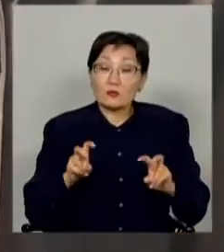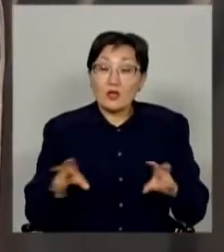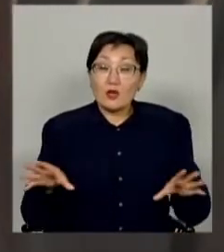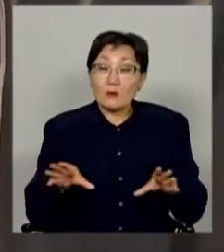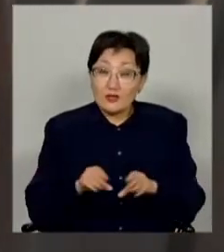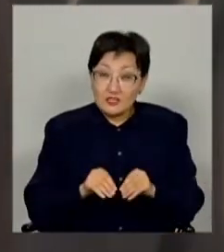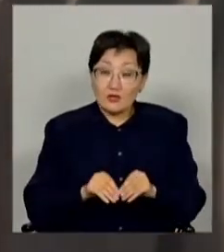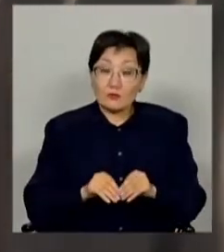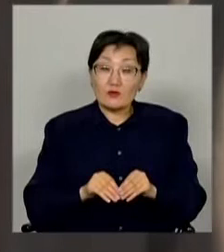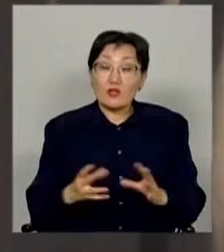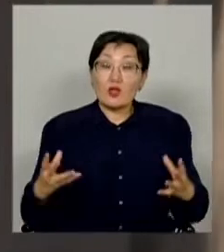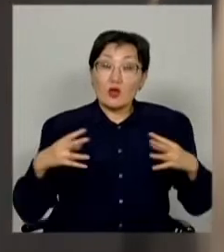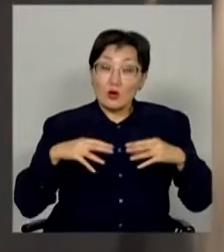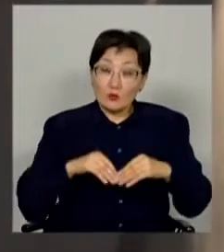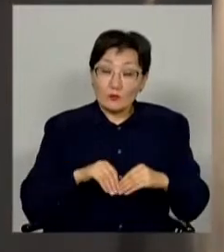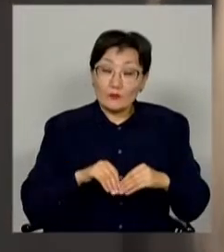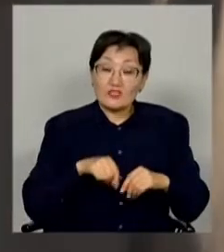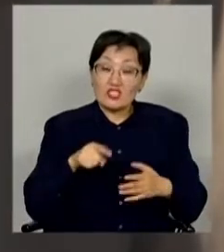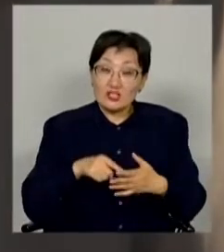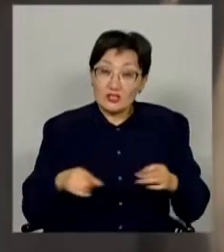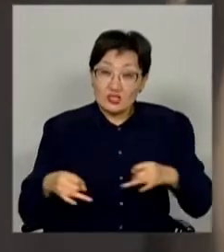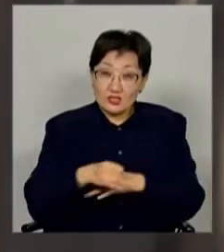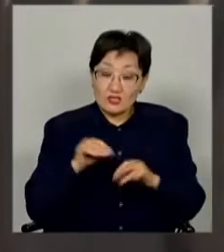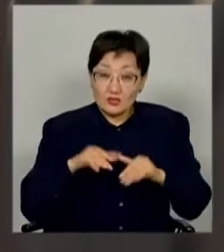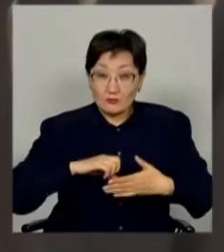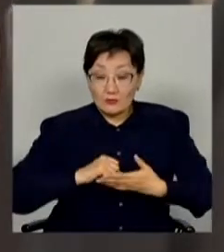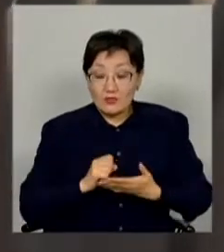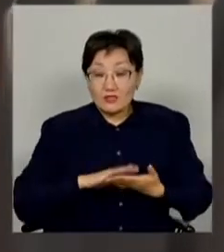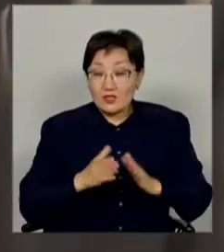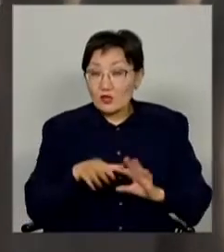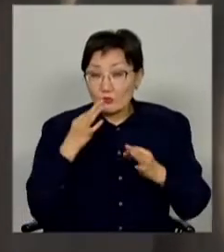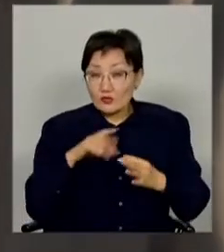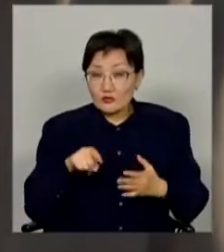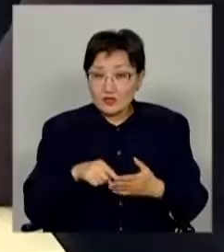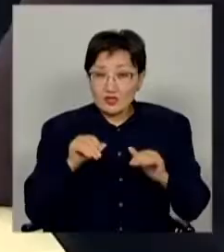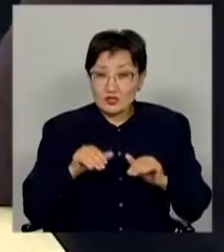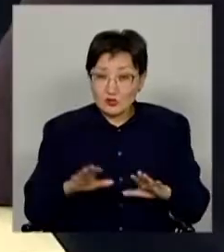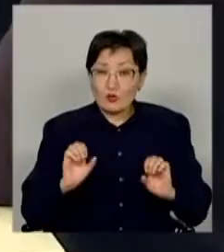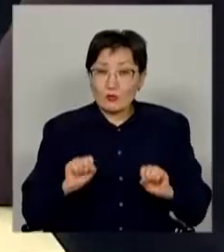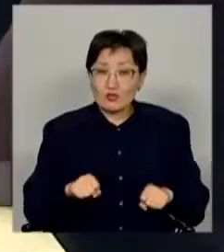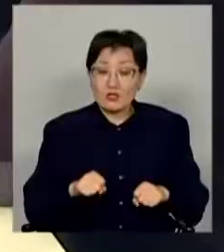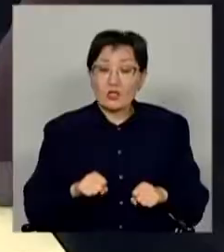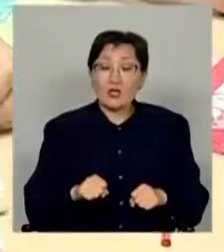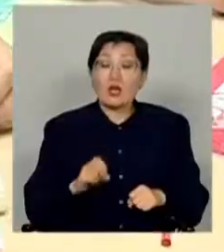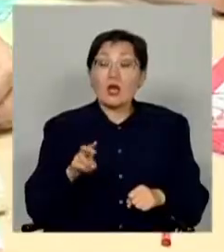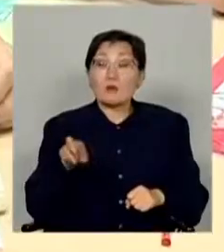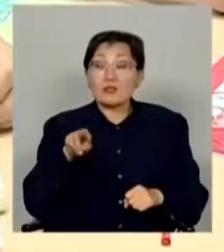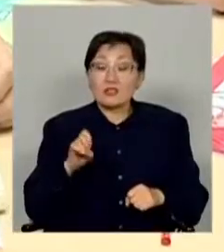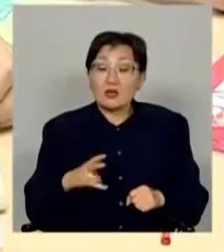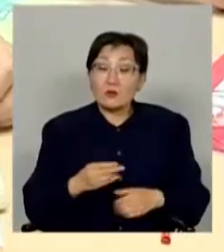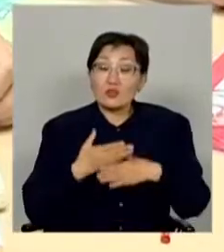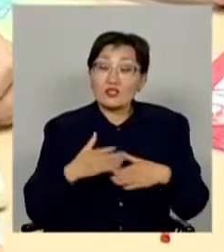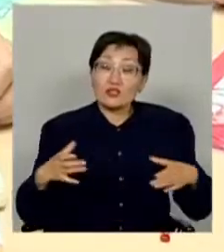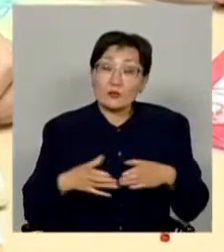екеулері ортаға мәселені қойып, талқылап, шешім қабылдаса, кез келген мәселені шешуге болады. Ал Қарақат Әбденнің қолдау